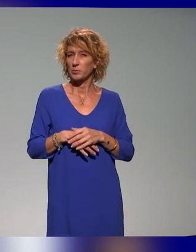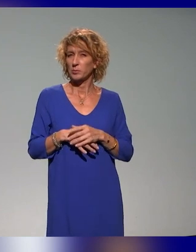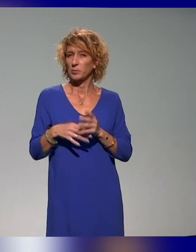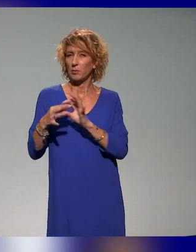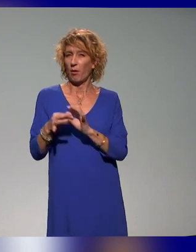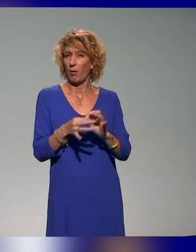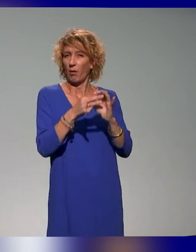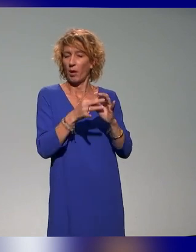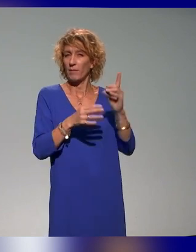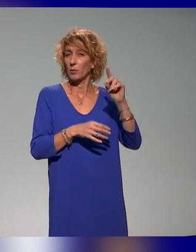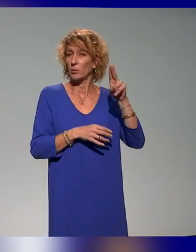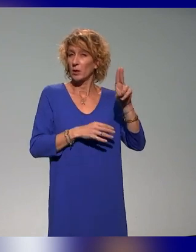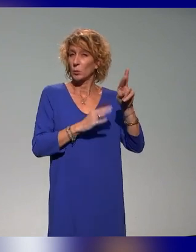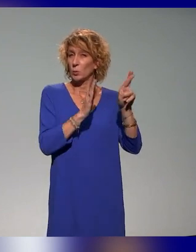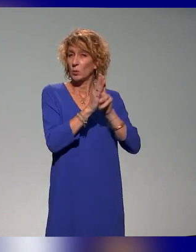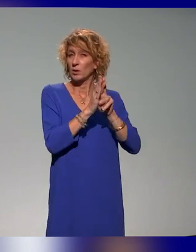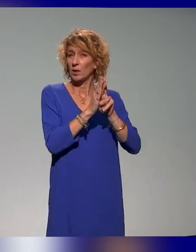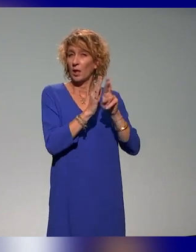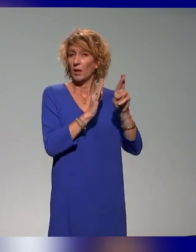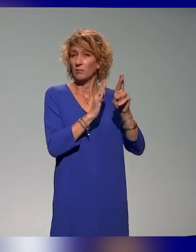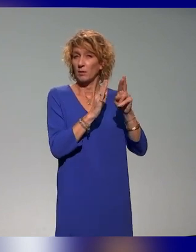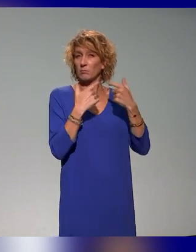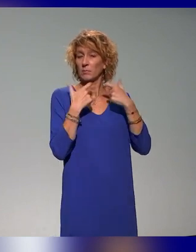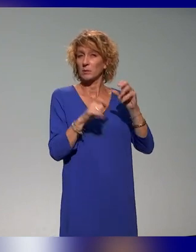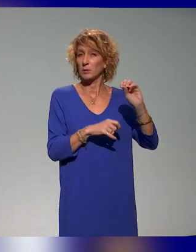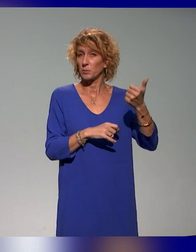référent accessibilité numérique. Donc, on a créé des contenus